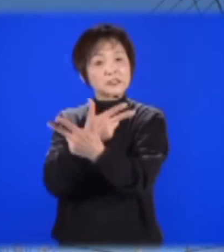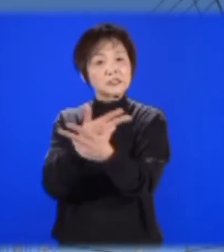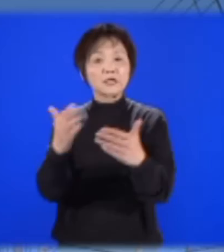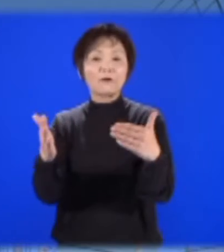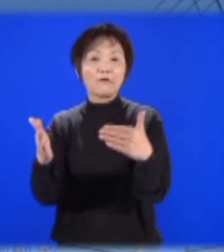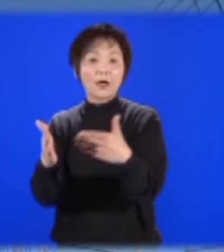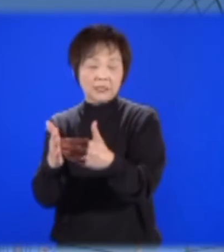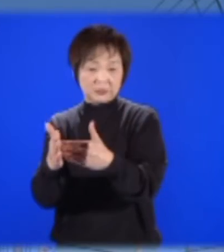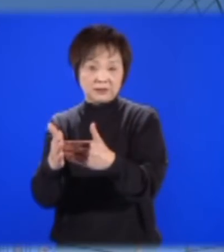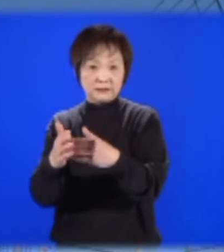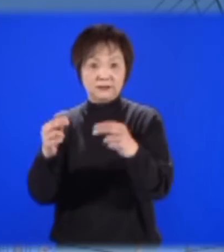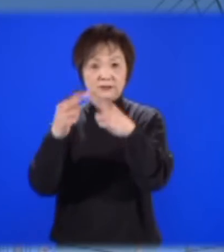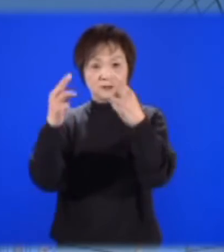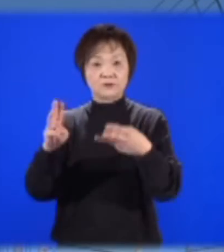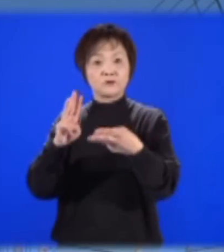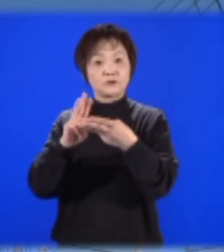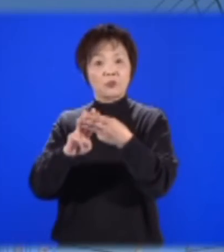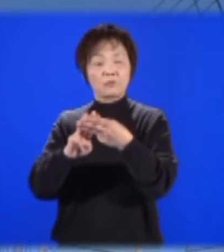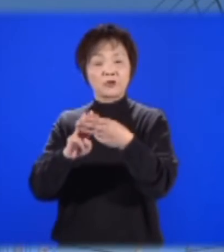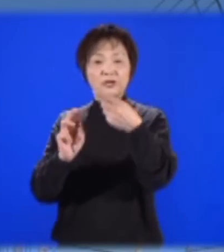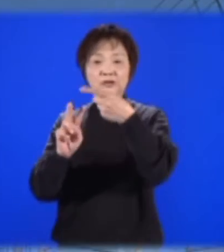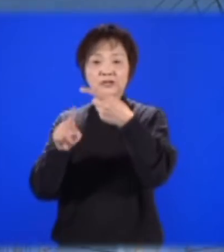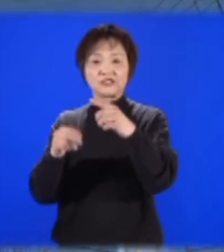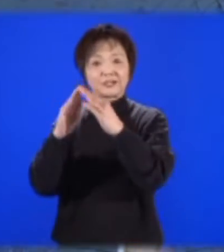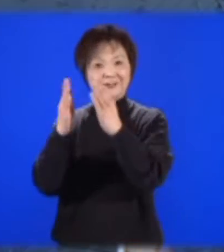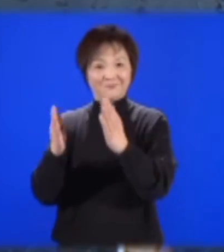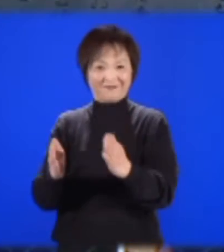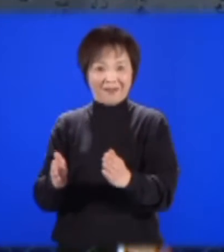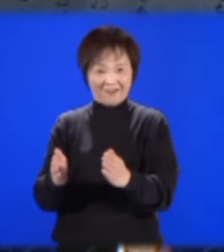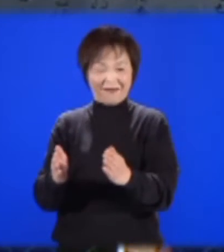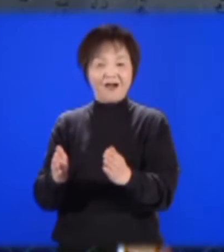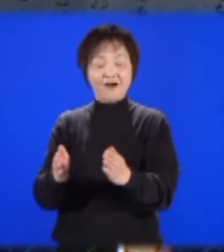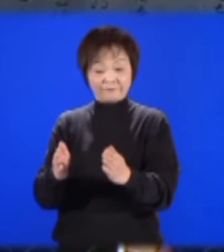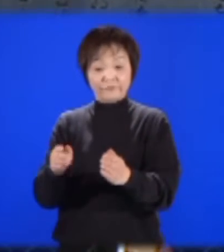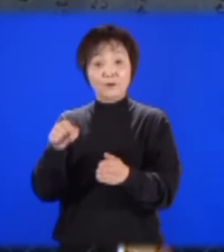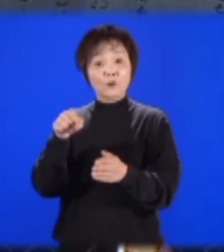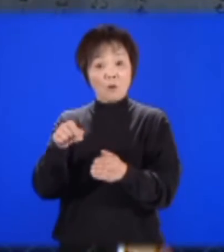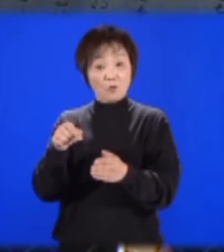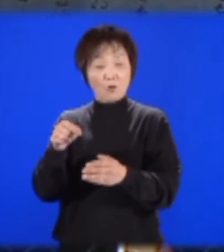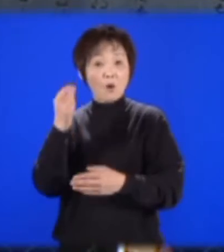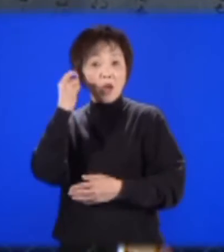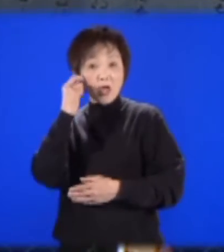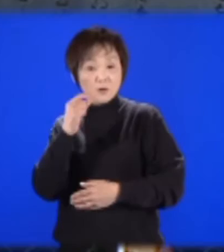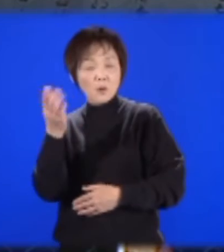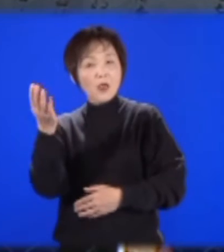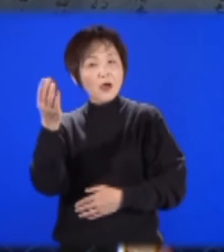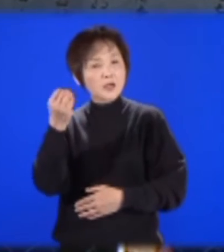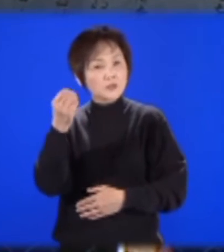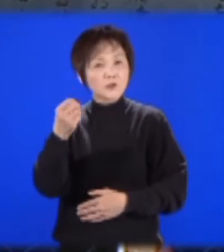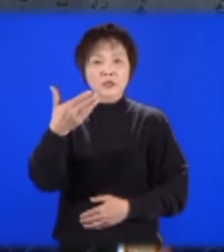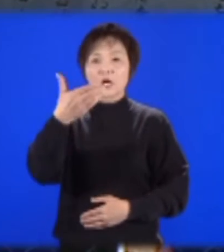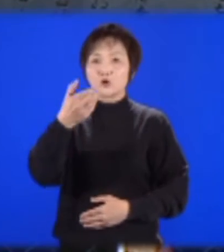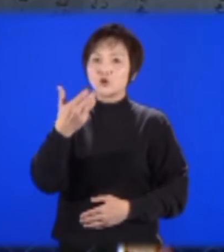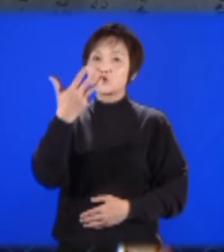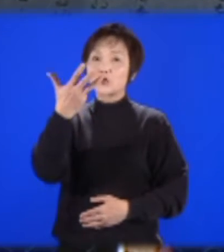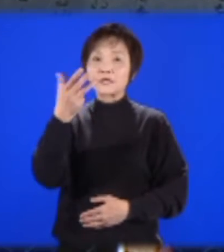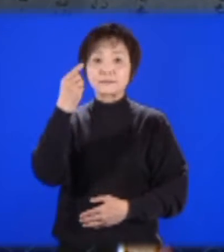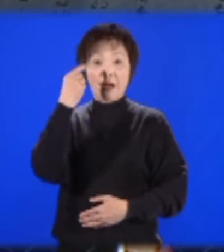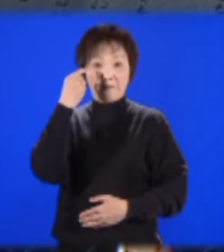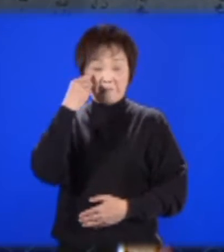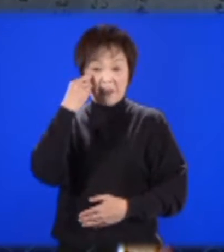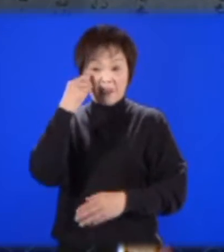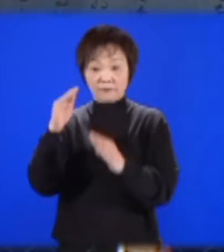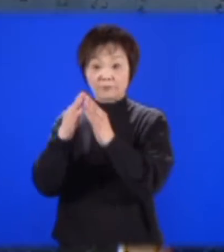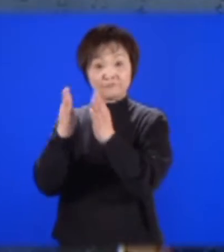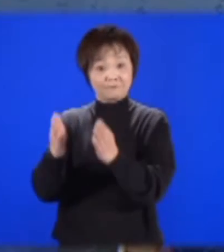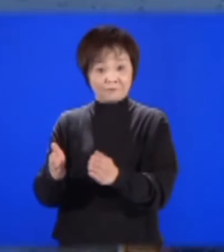一里塚になります。富田の一里塚というところです。江戸から数えて98里目の、一里塚